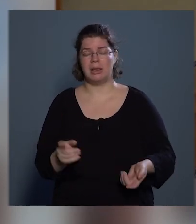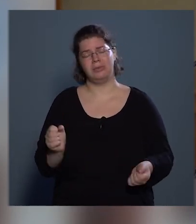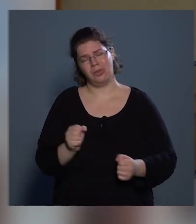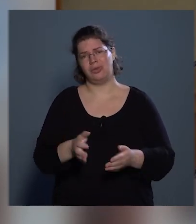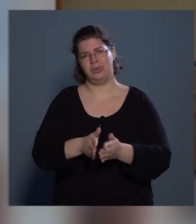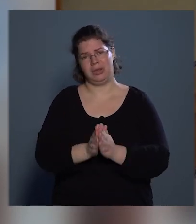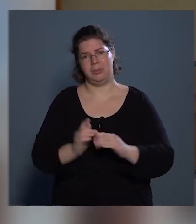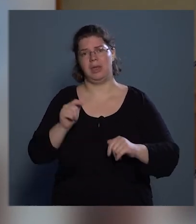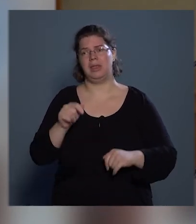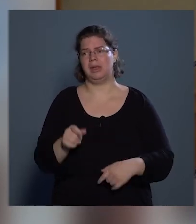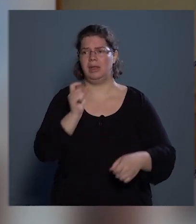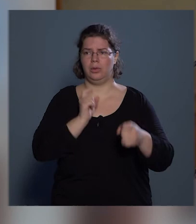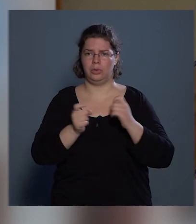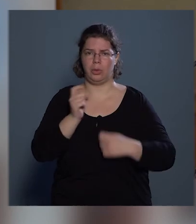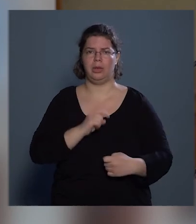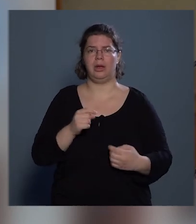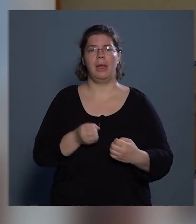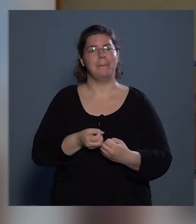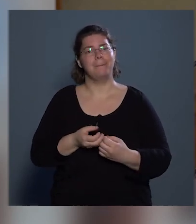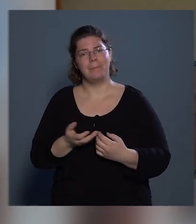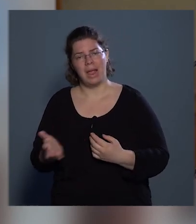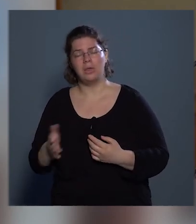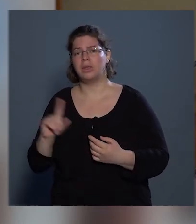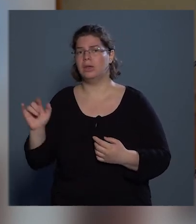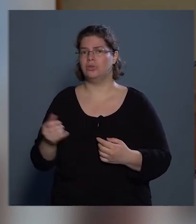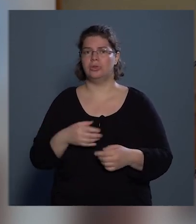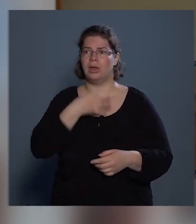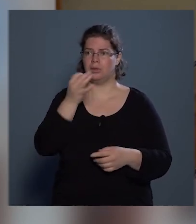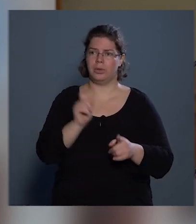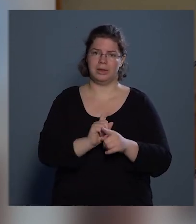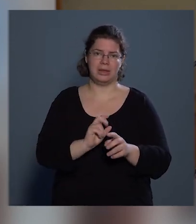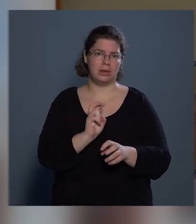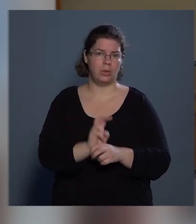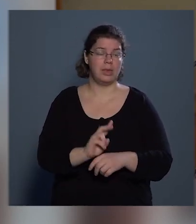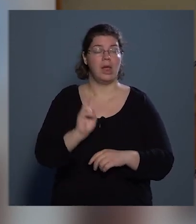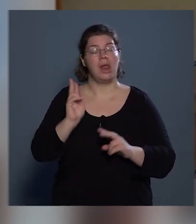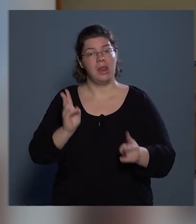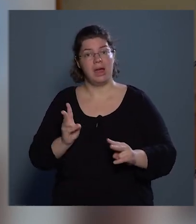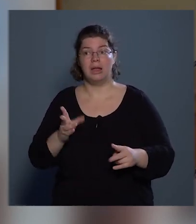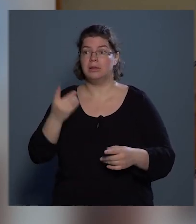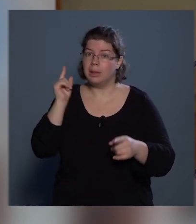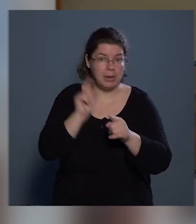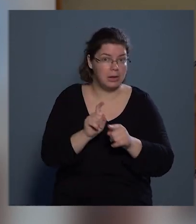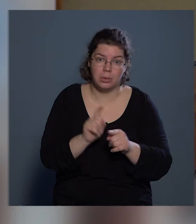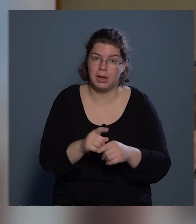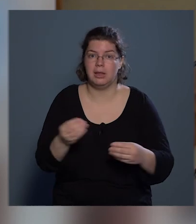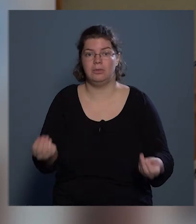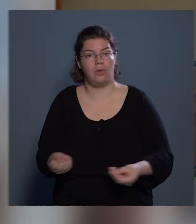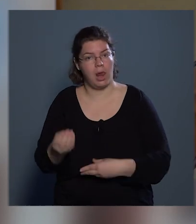hogy ezeket a gondolatokat mellőzze, és ne szóljon ilyet hozzá. Az lehet, hogy nem értünk egyet valamiben,